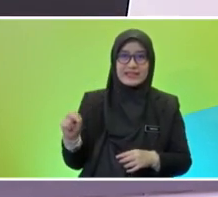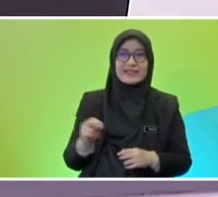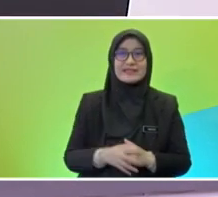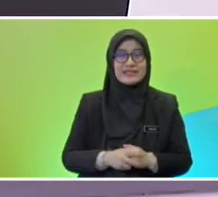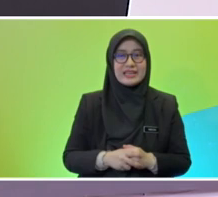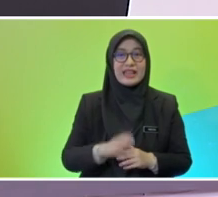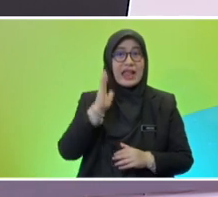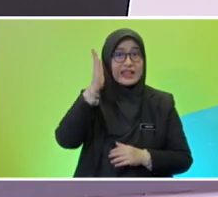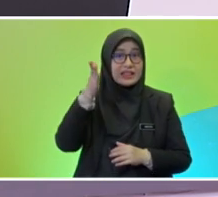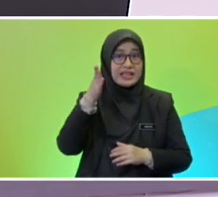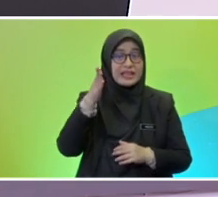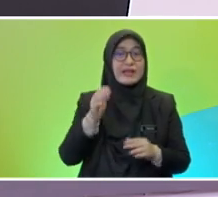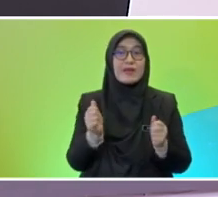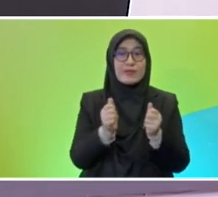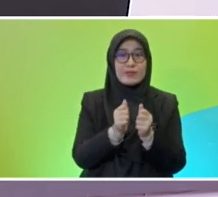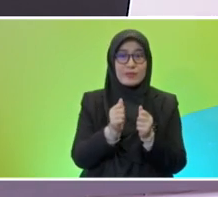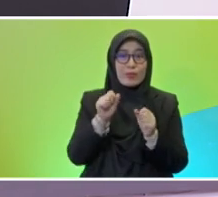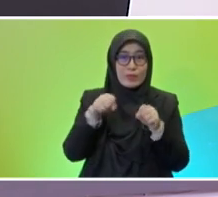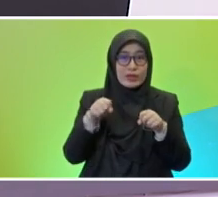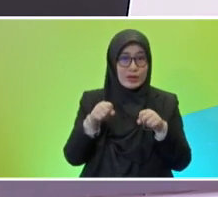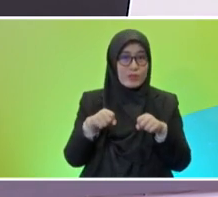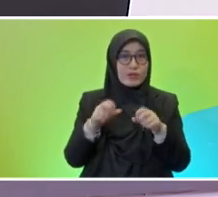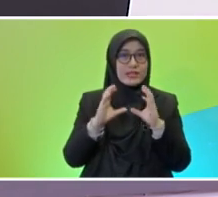bersamamu dengan apa keluarga ataupun